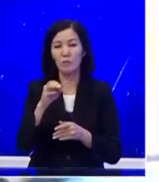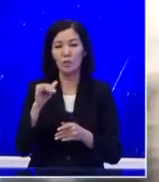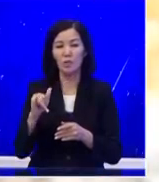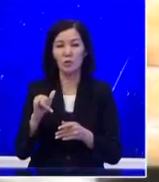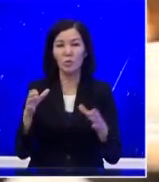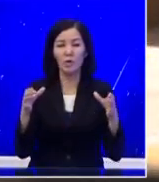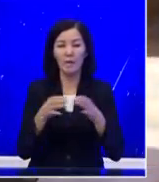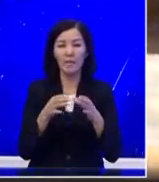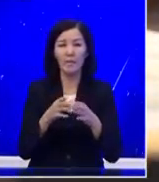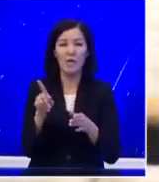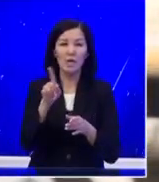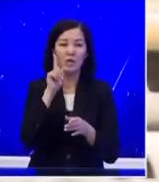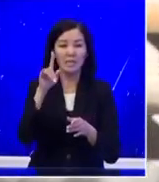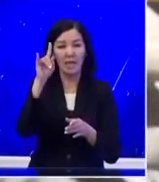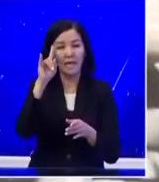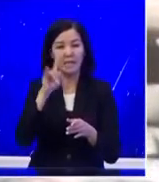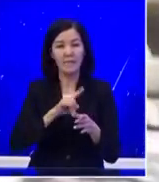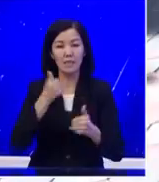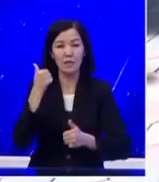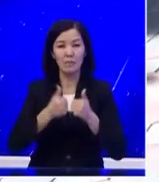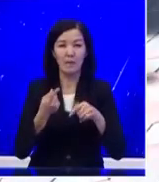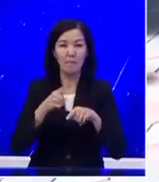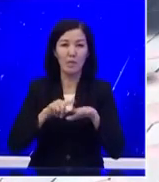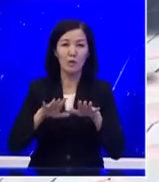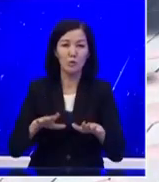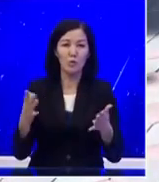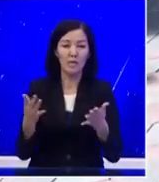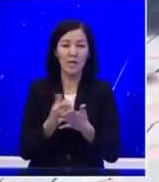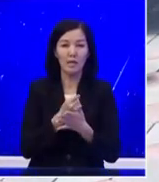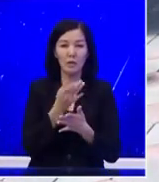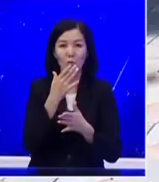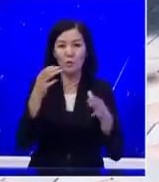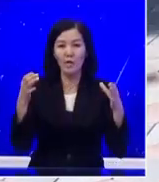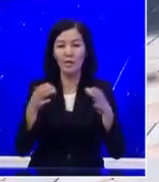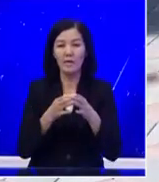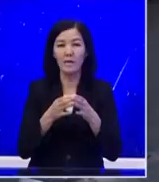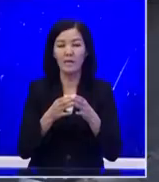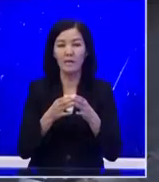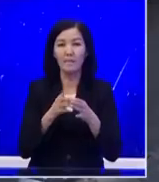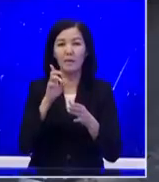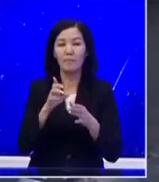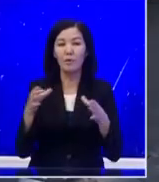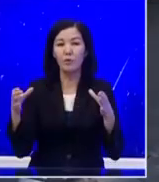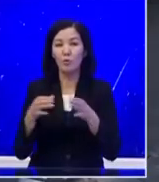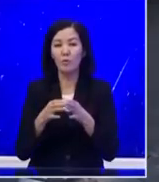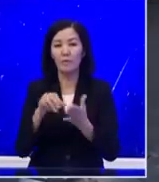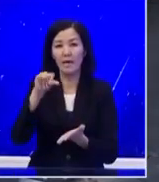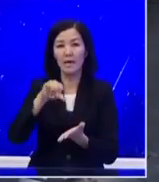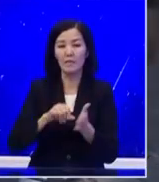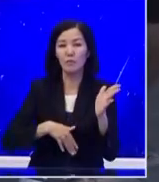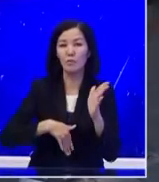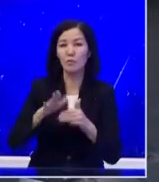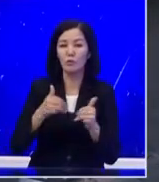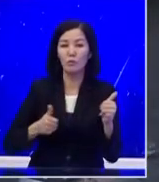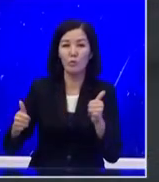өтті. Жастар арасында Қазақстан чемпионатында 1-ші орын алды. Ұлттық лига сапында Б тобында өнер көрсетіп, тағы да үздіктер